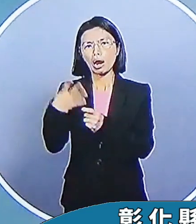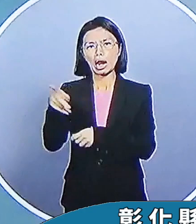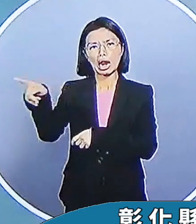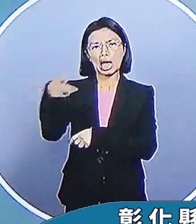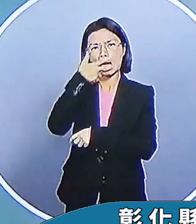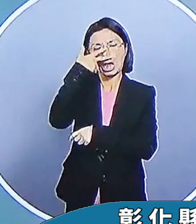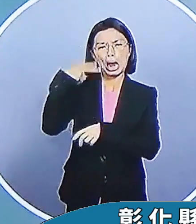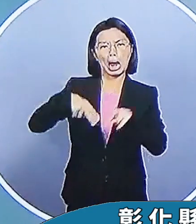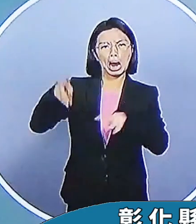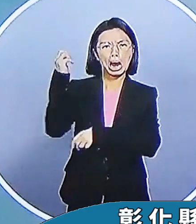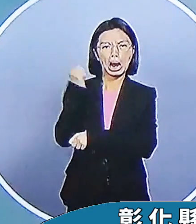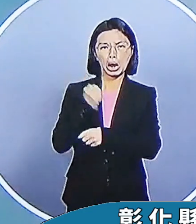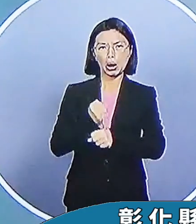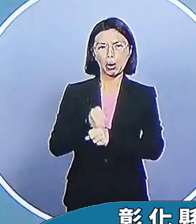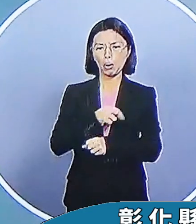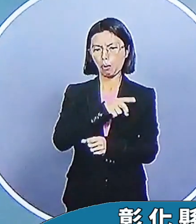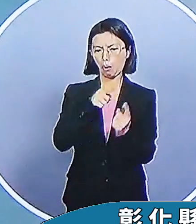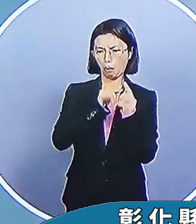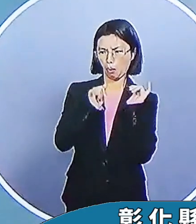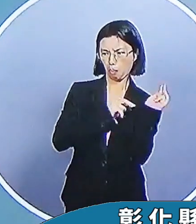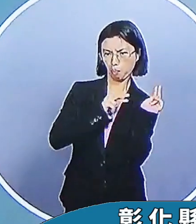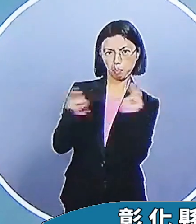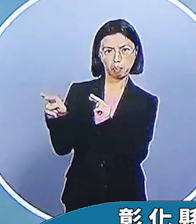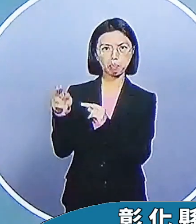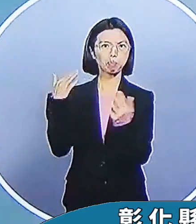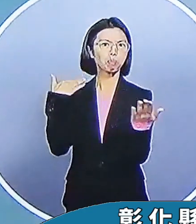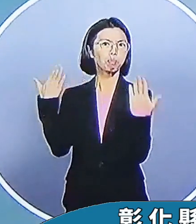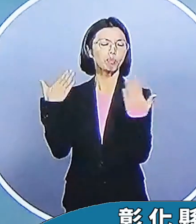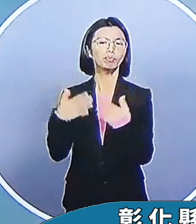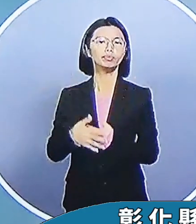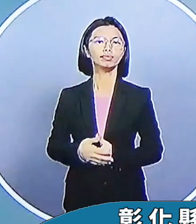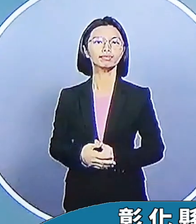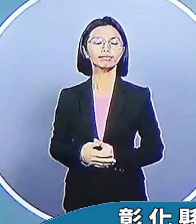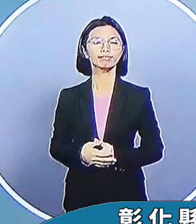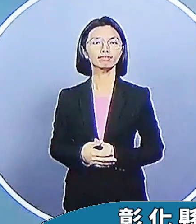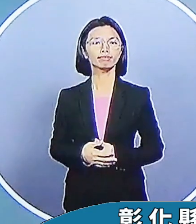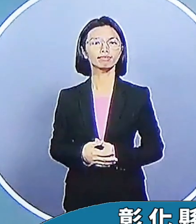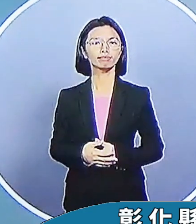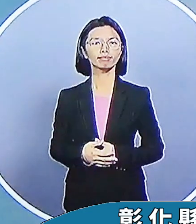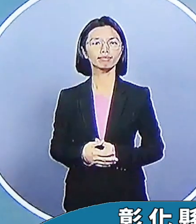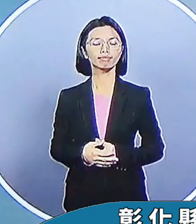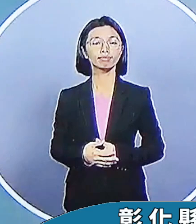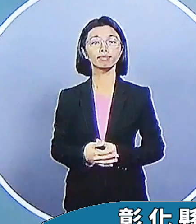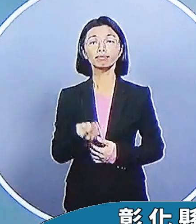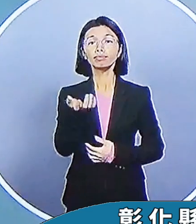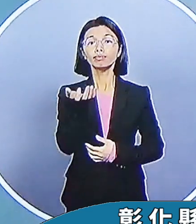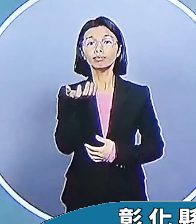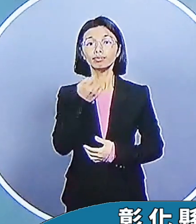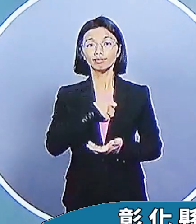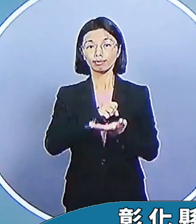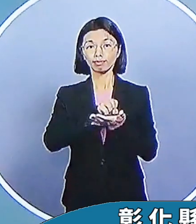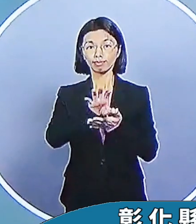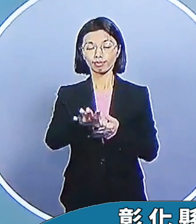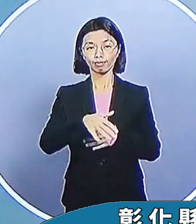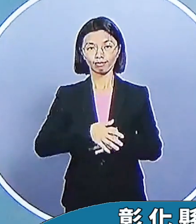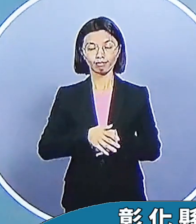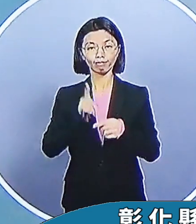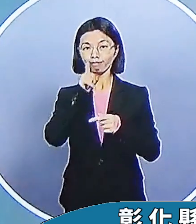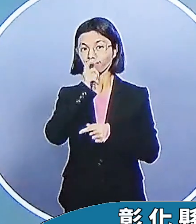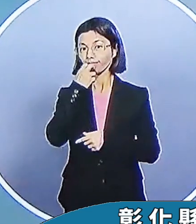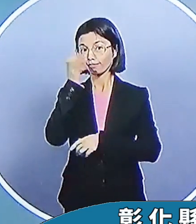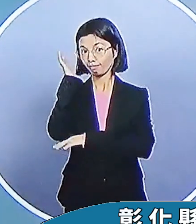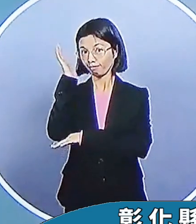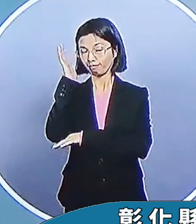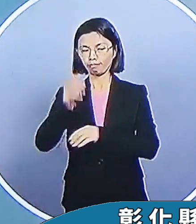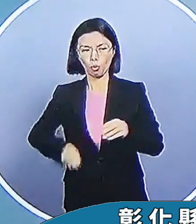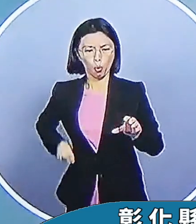怠惰，我相信所有乡亲拢看一眼来。另外，我拄啊甲各位乡亲来报告，中央政府